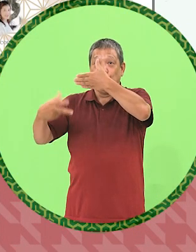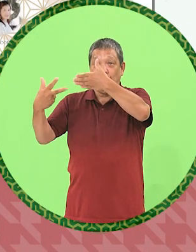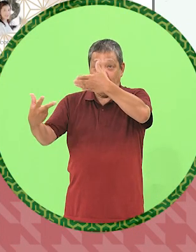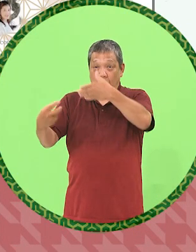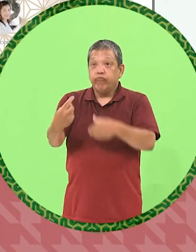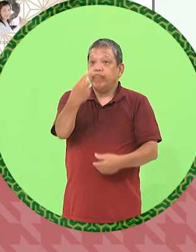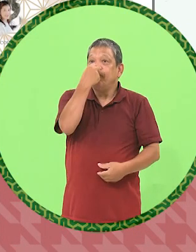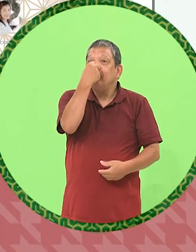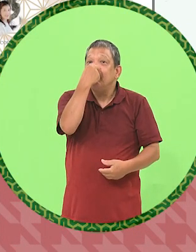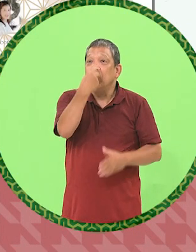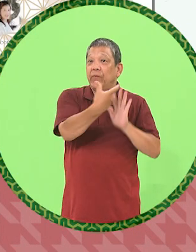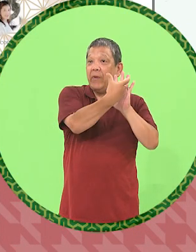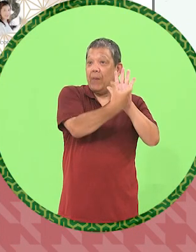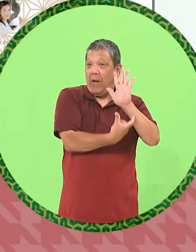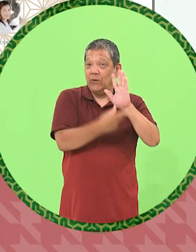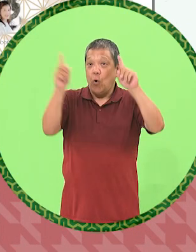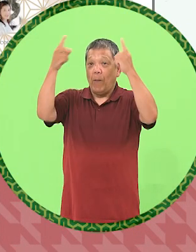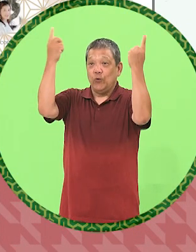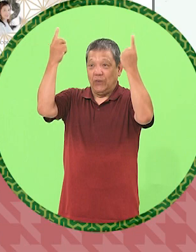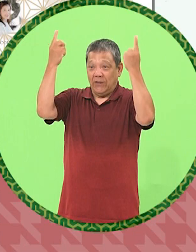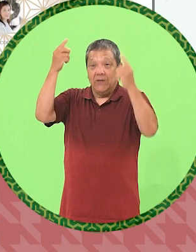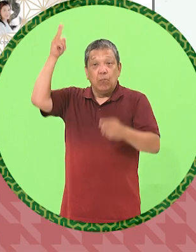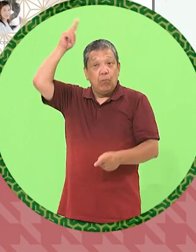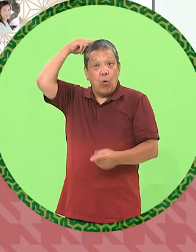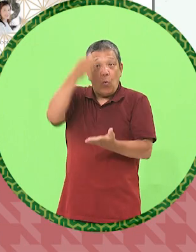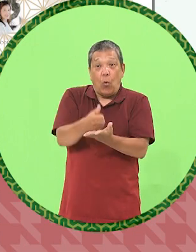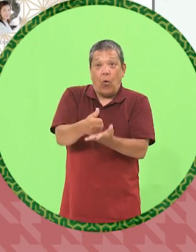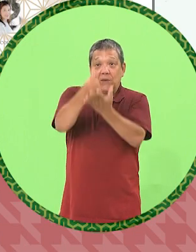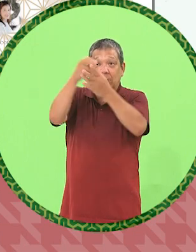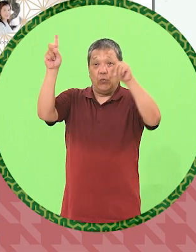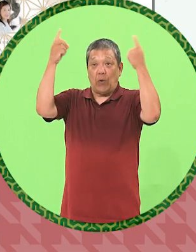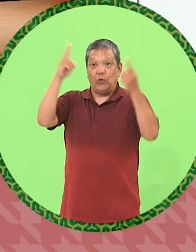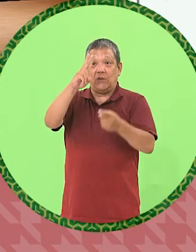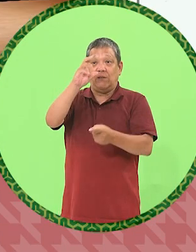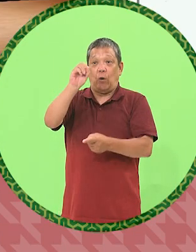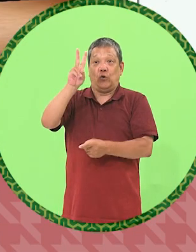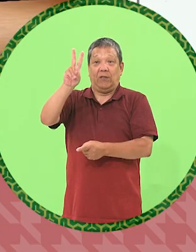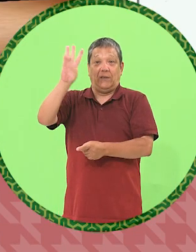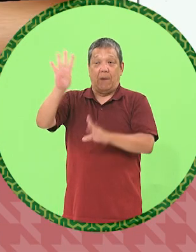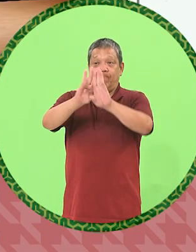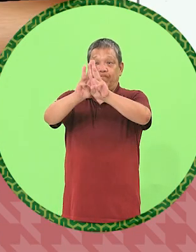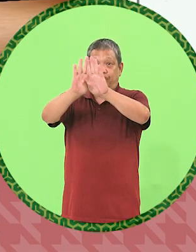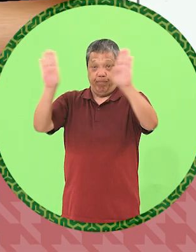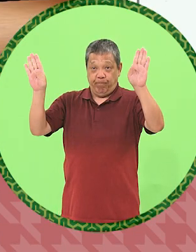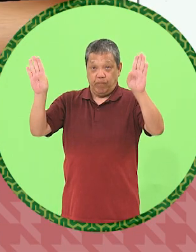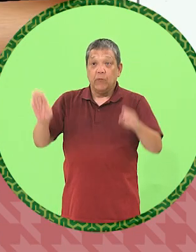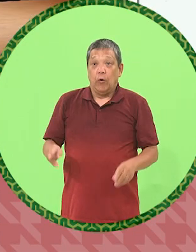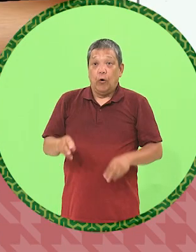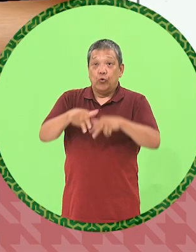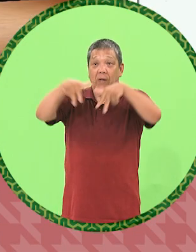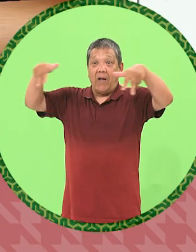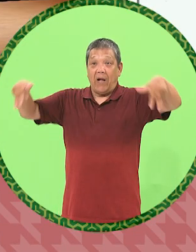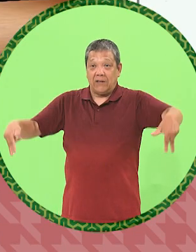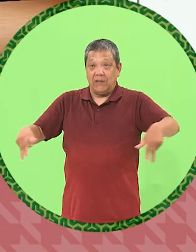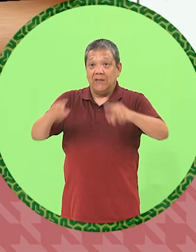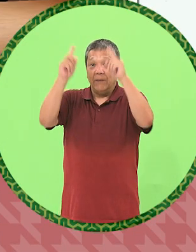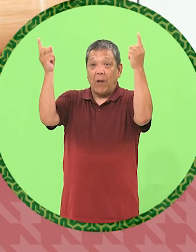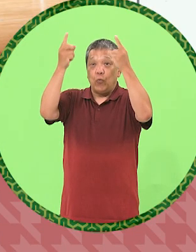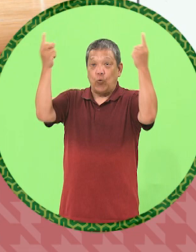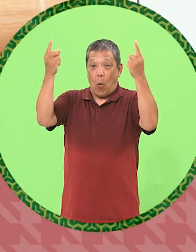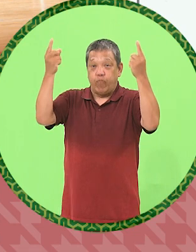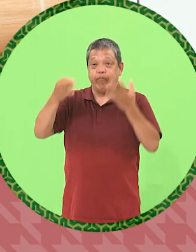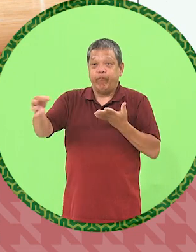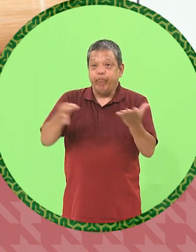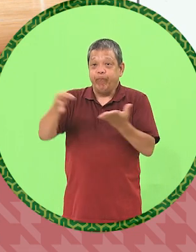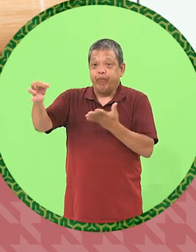日と17日に和紙をテーマにしたお祭り毛利元就フェス2023を開催するぞ